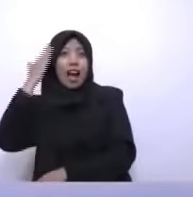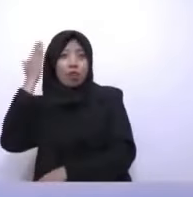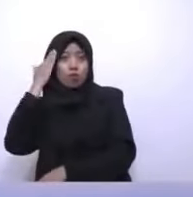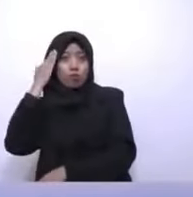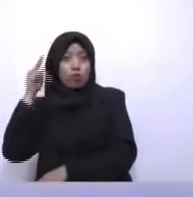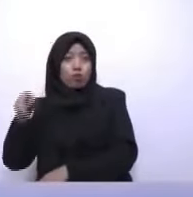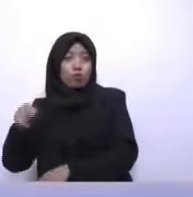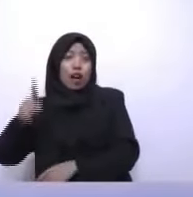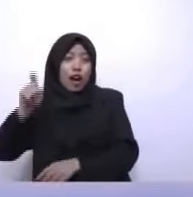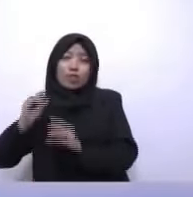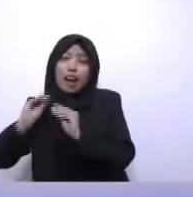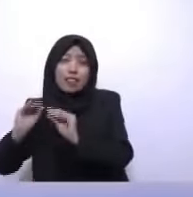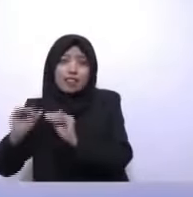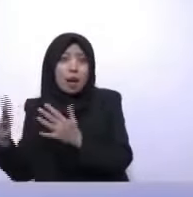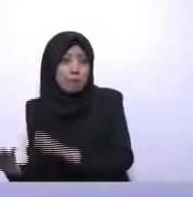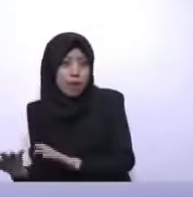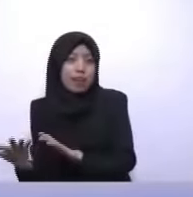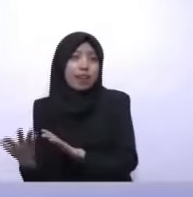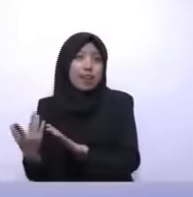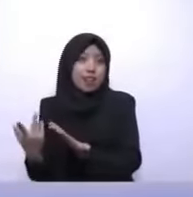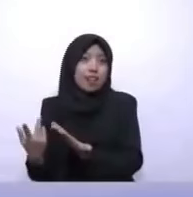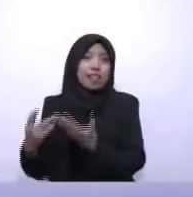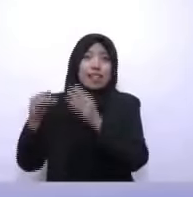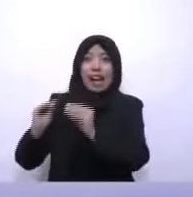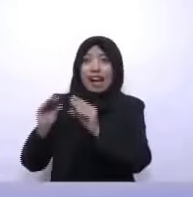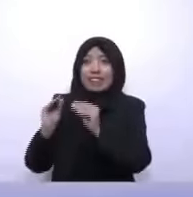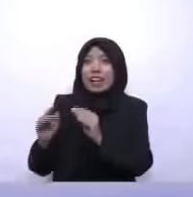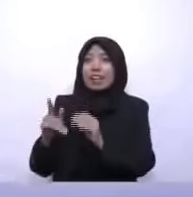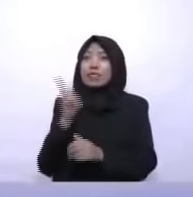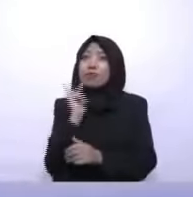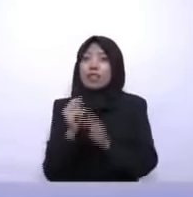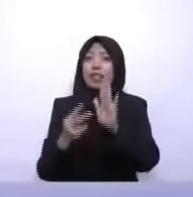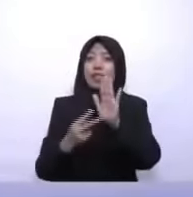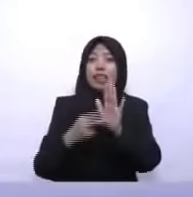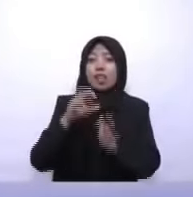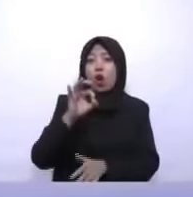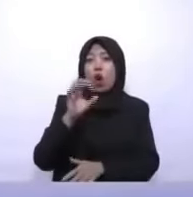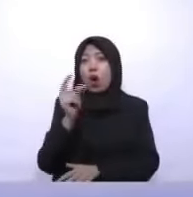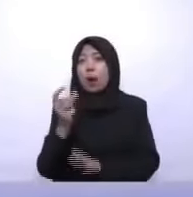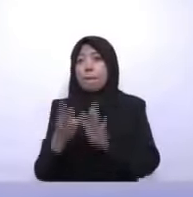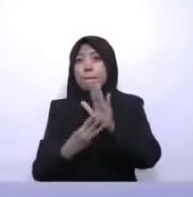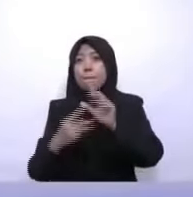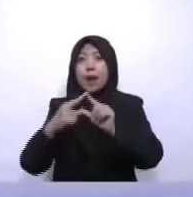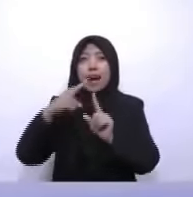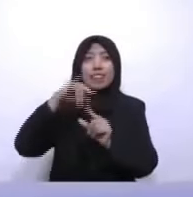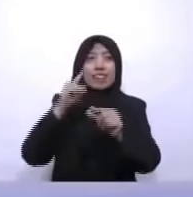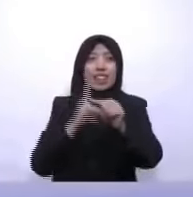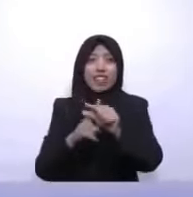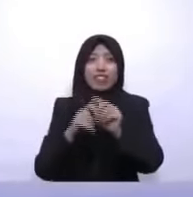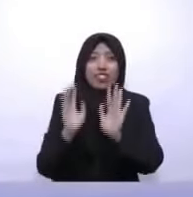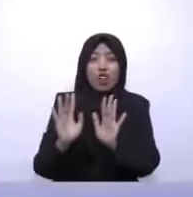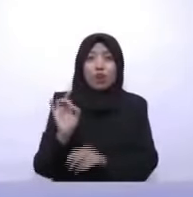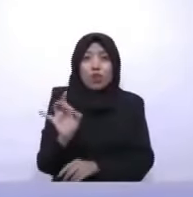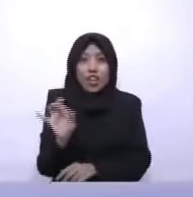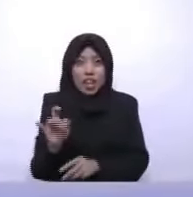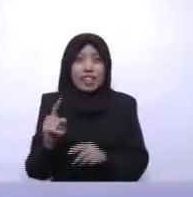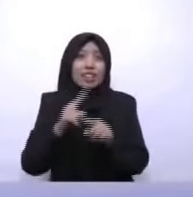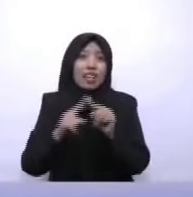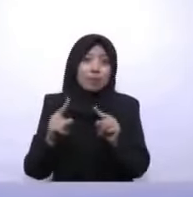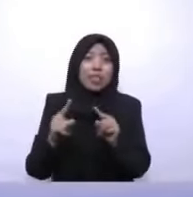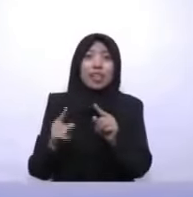yang mereka harus ajarkan dan tidak hanya mengajarkan secara normatif. Dengan cara kerjasama lintas sektor itu, kita yakin kita bisa